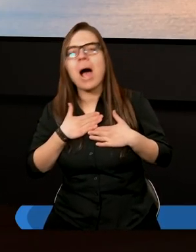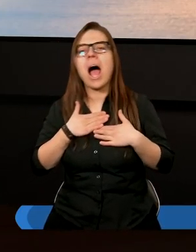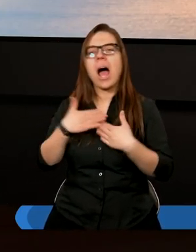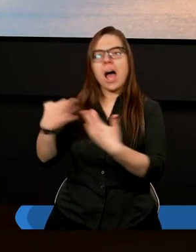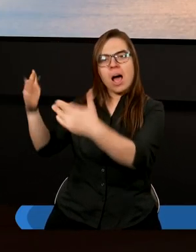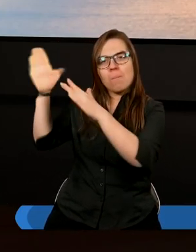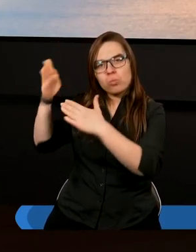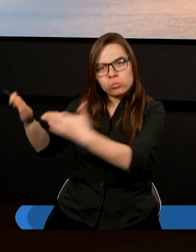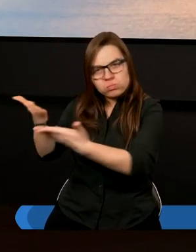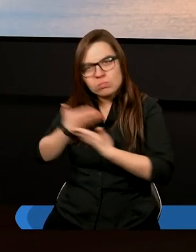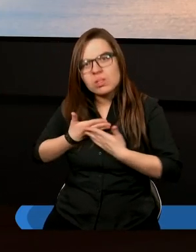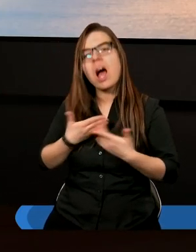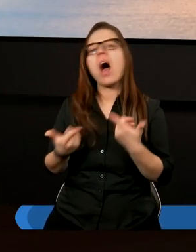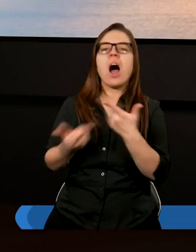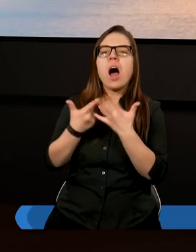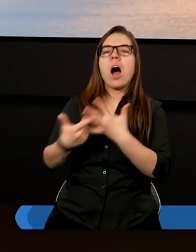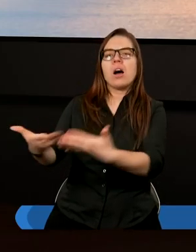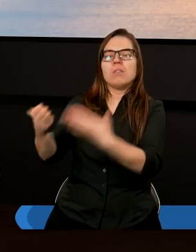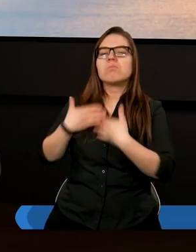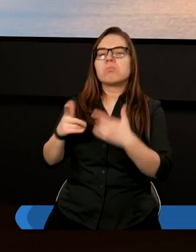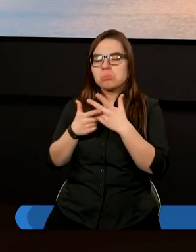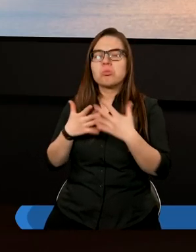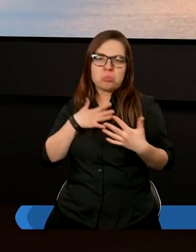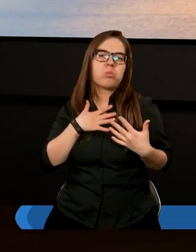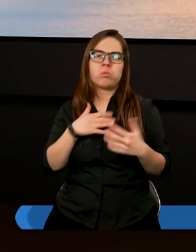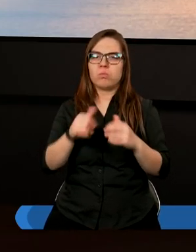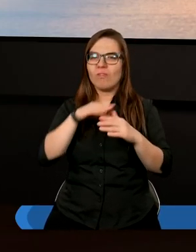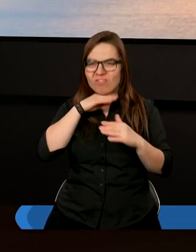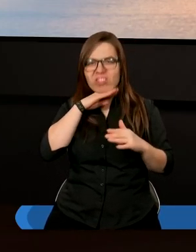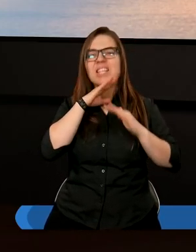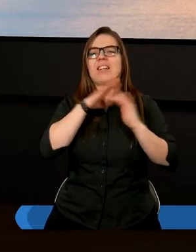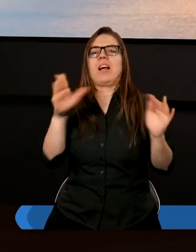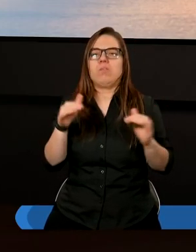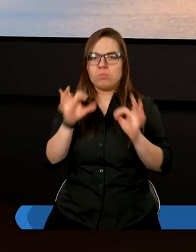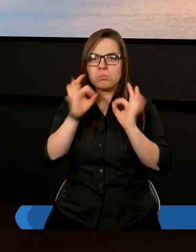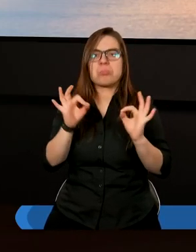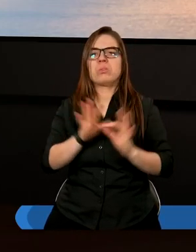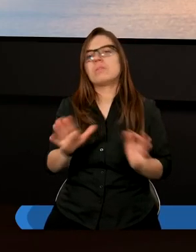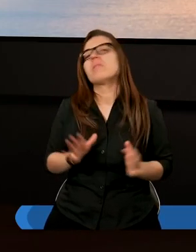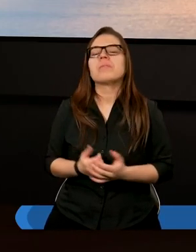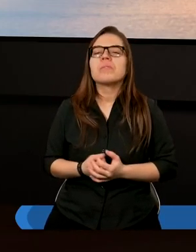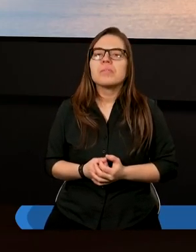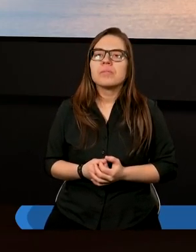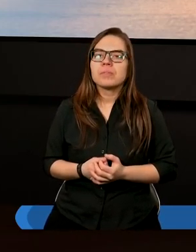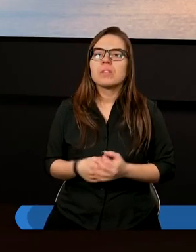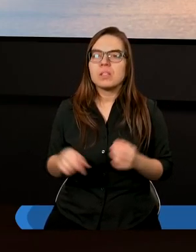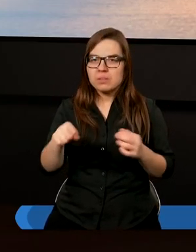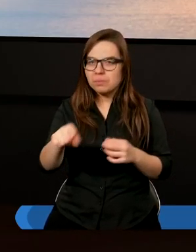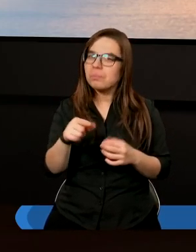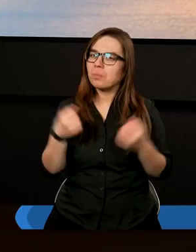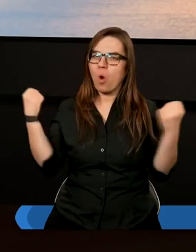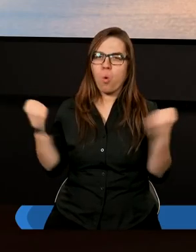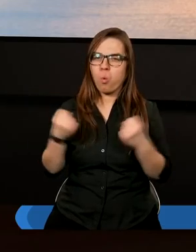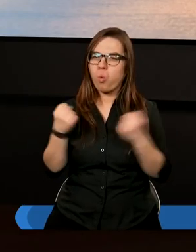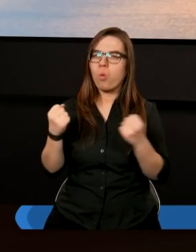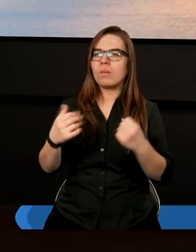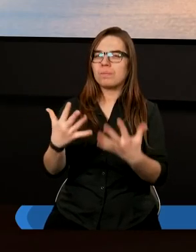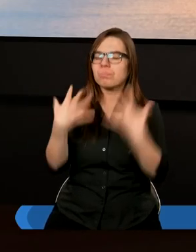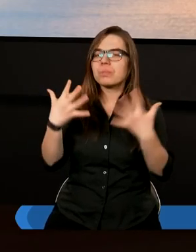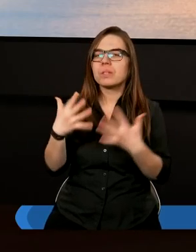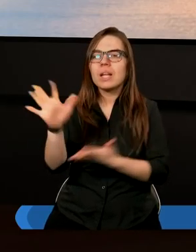Bóg ofiaruje, co mu przeznacza. Też taki bardzo ładny tekst mamy,